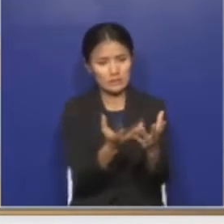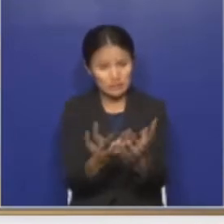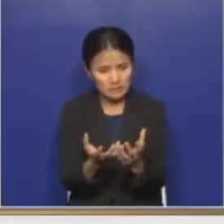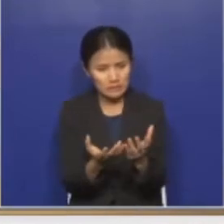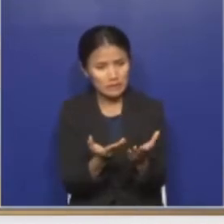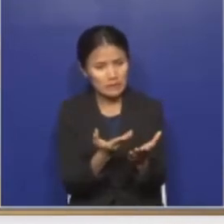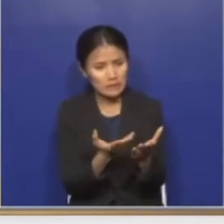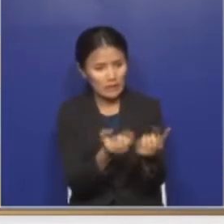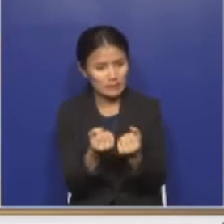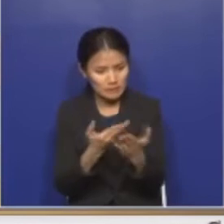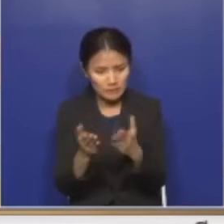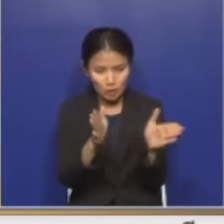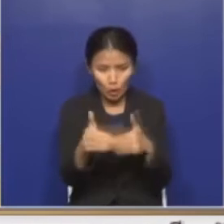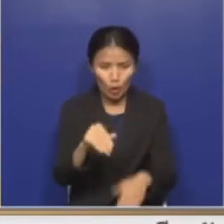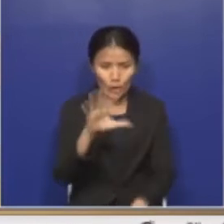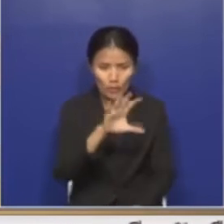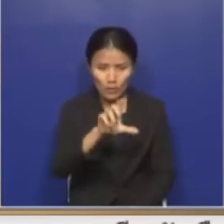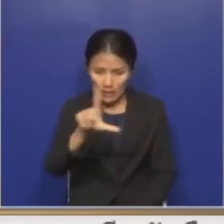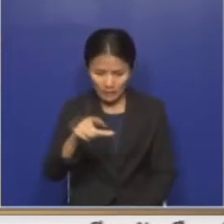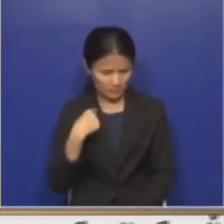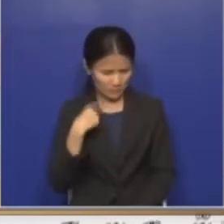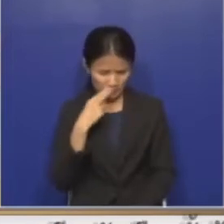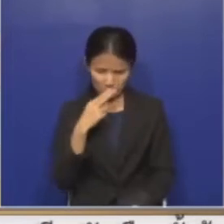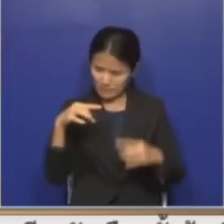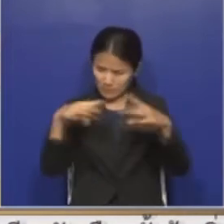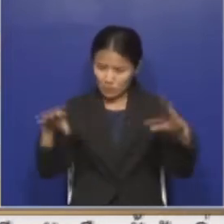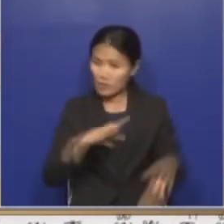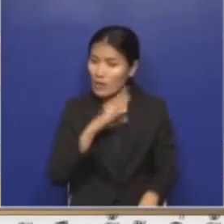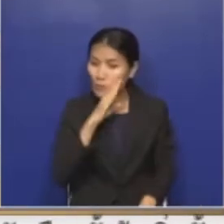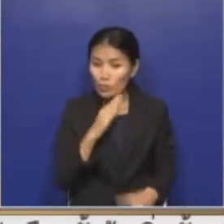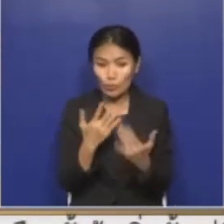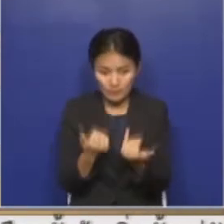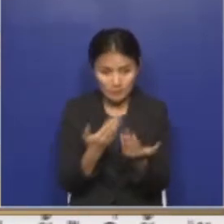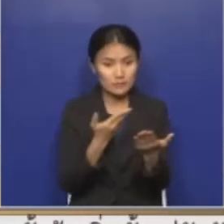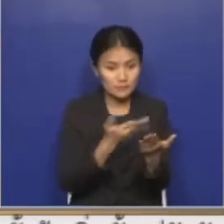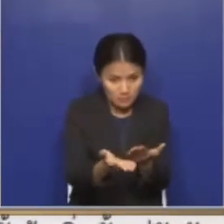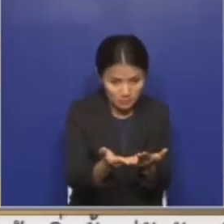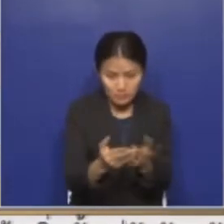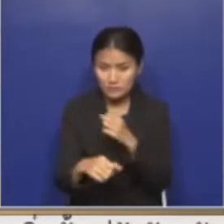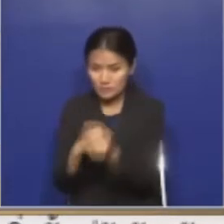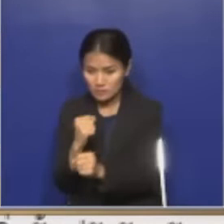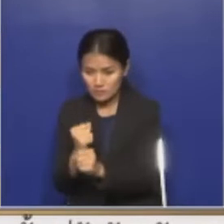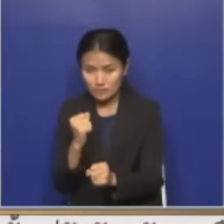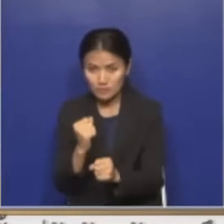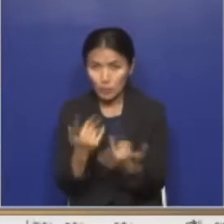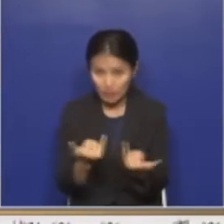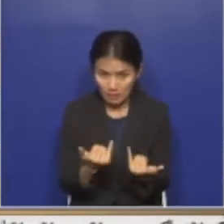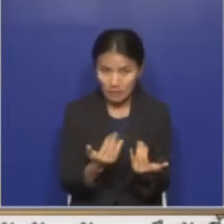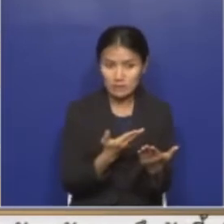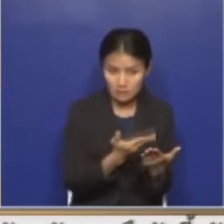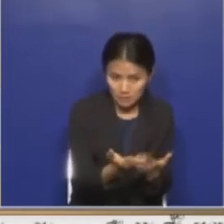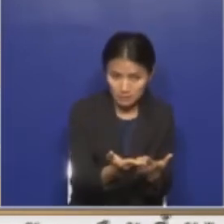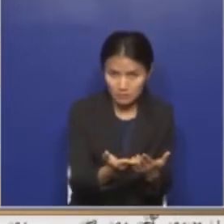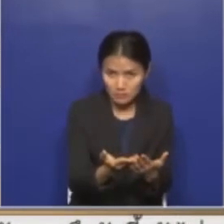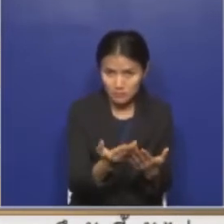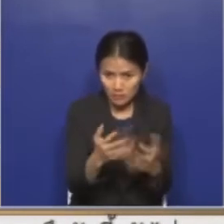ล้านกล่องและขณะเดียวกันผมก็เรียนท่านประธานนะครับว่าถ้าซื้อวันนี้ตีหน้าวันเนี้ยถึงจะได้จะ